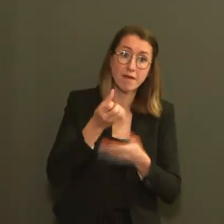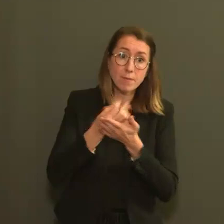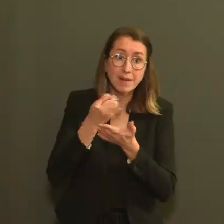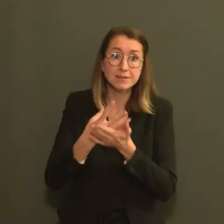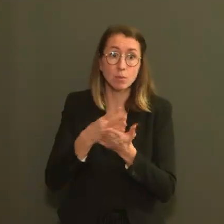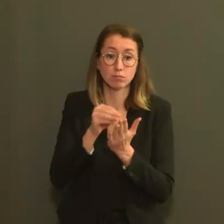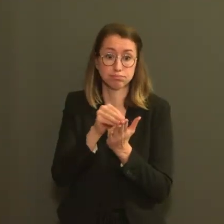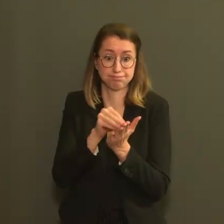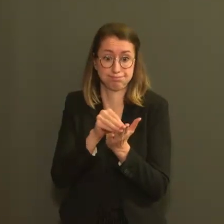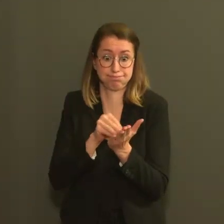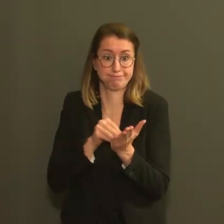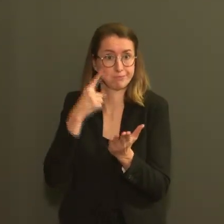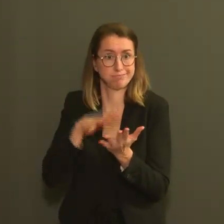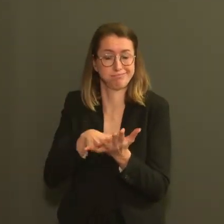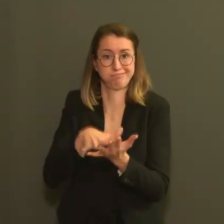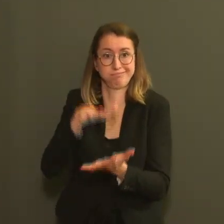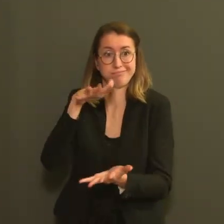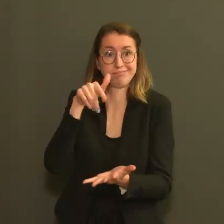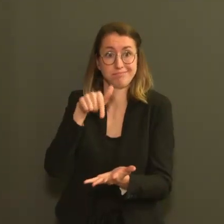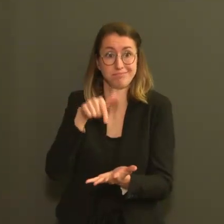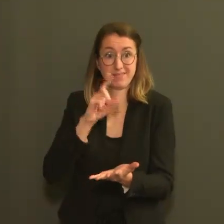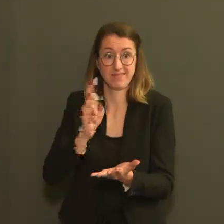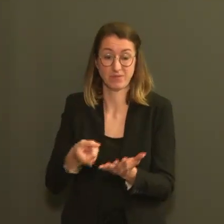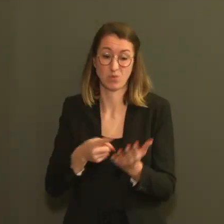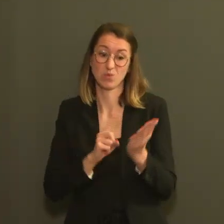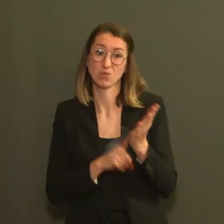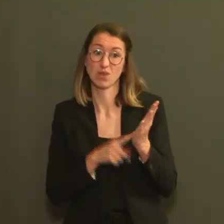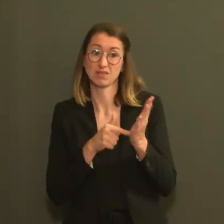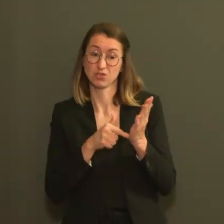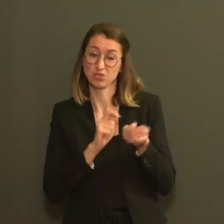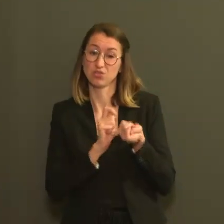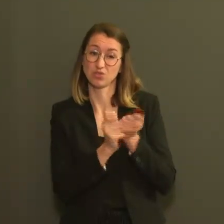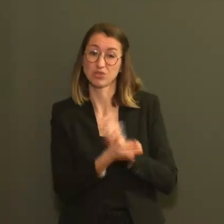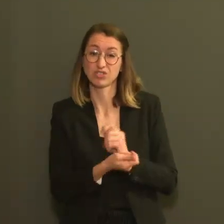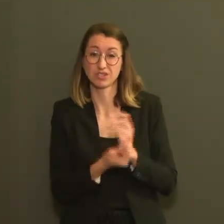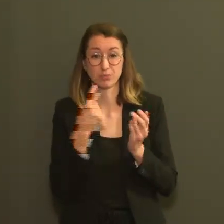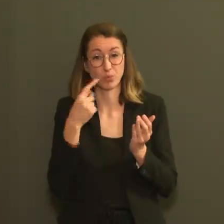épidémiologistes de travailler sur ces données.